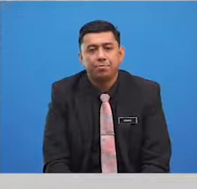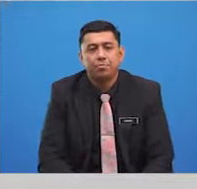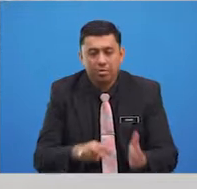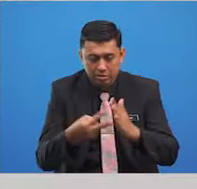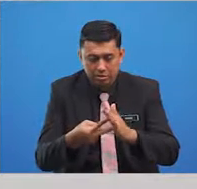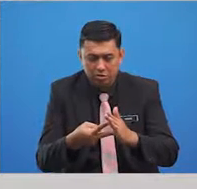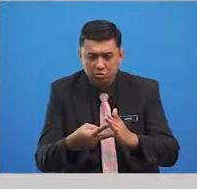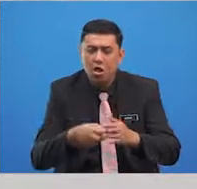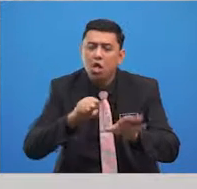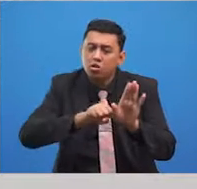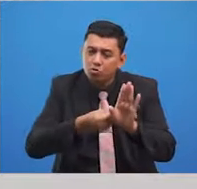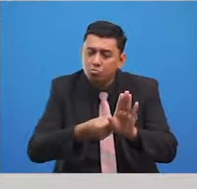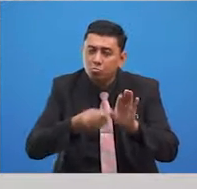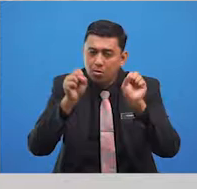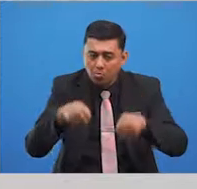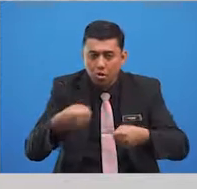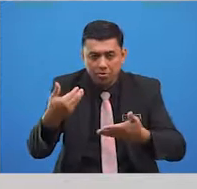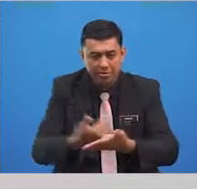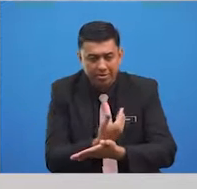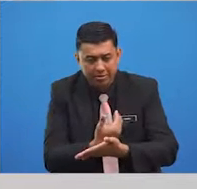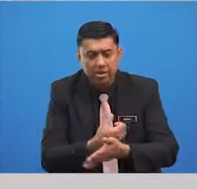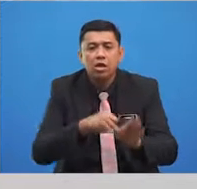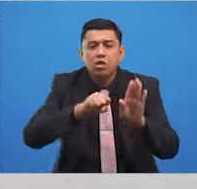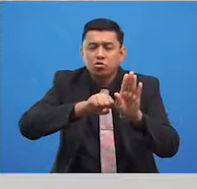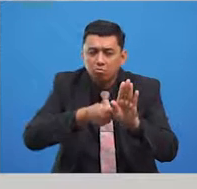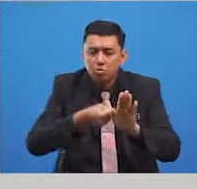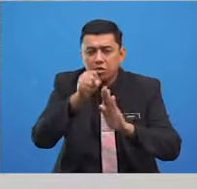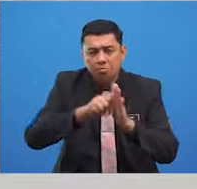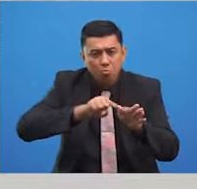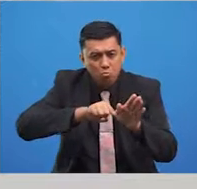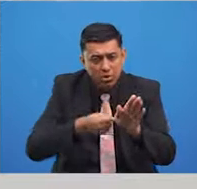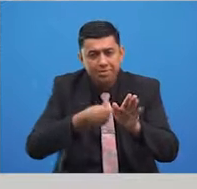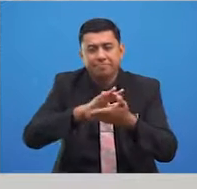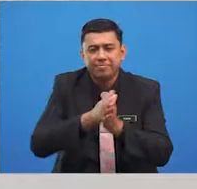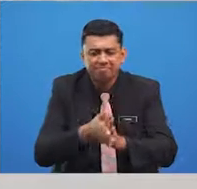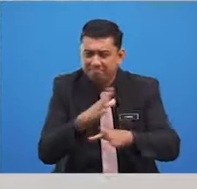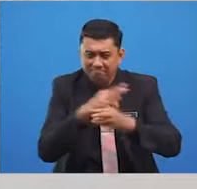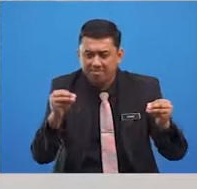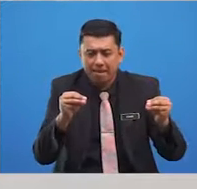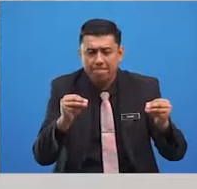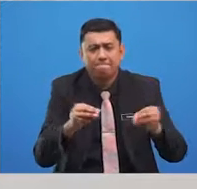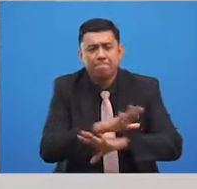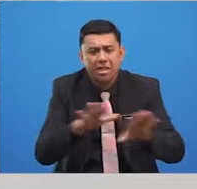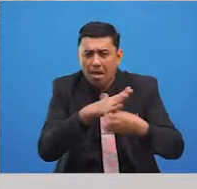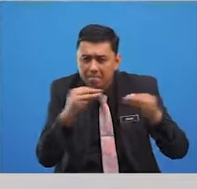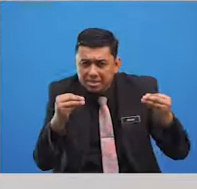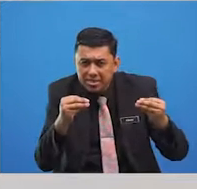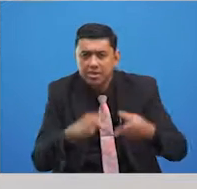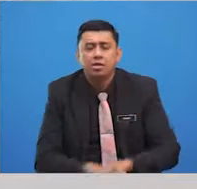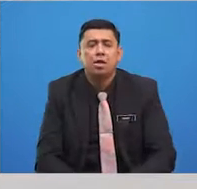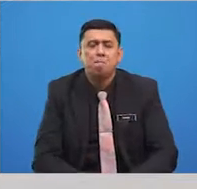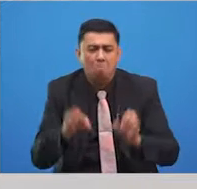Maksud sumber boleh baharu ialah sumber semula jadi yang tidak akan habis walaupun diambil